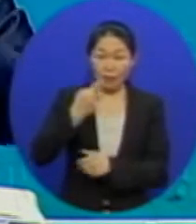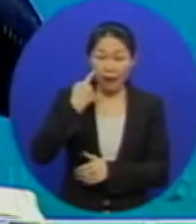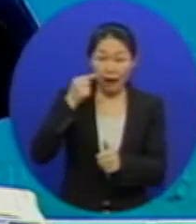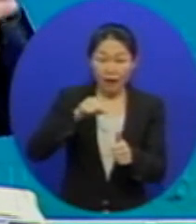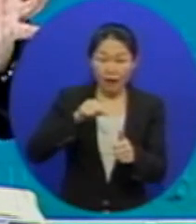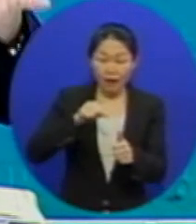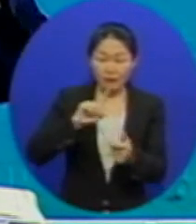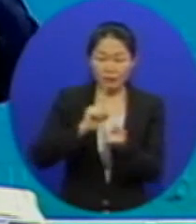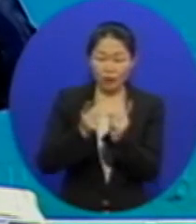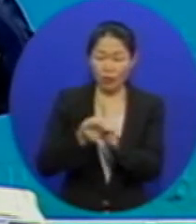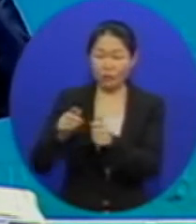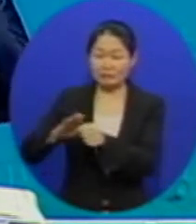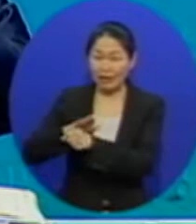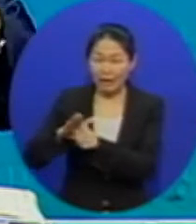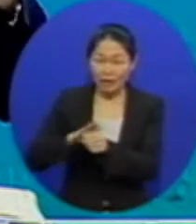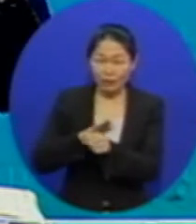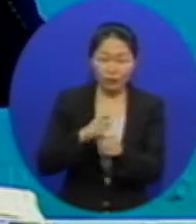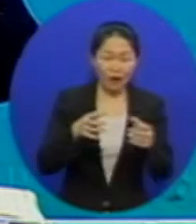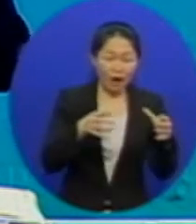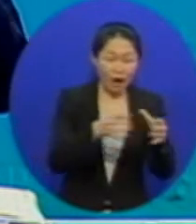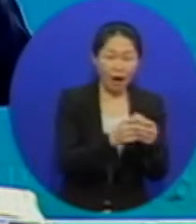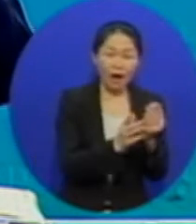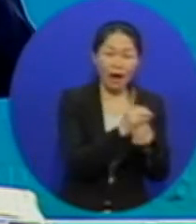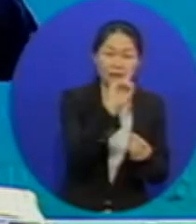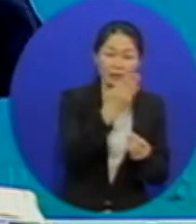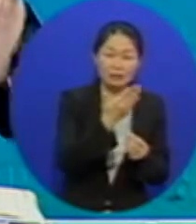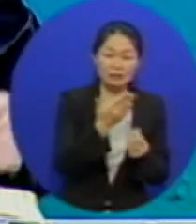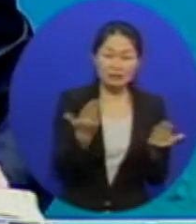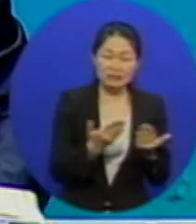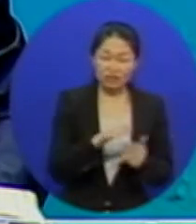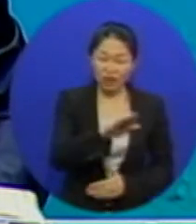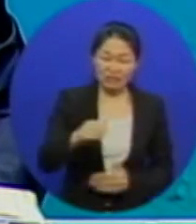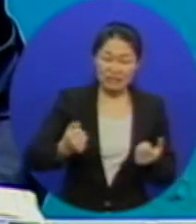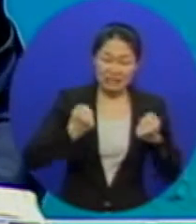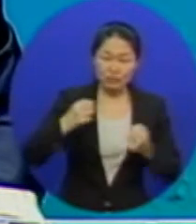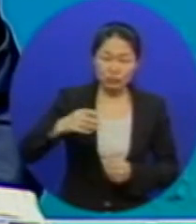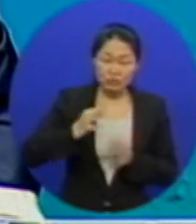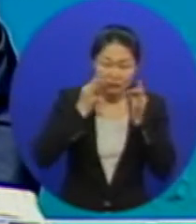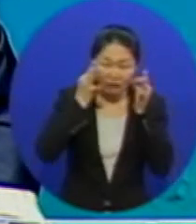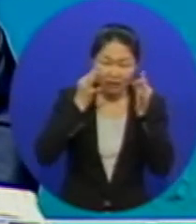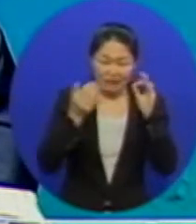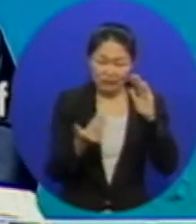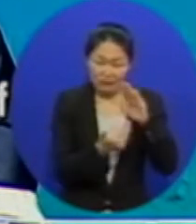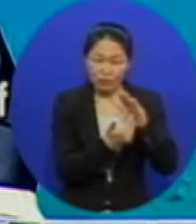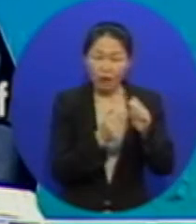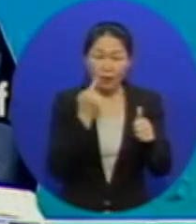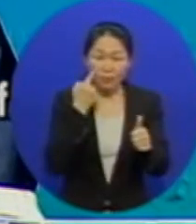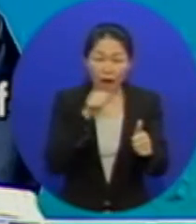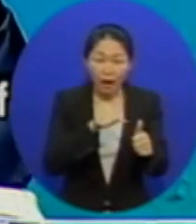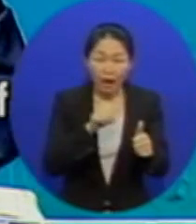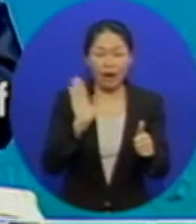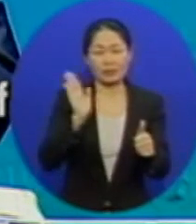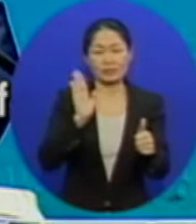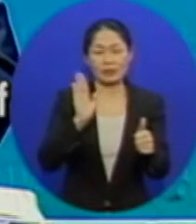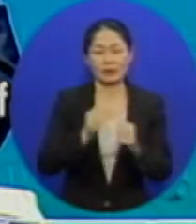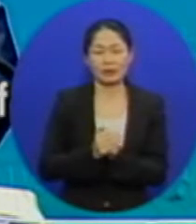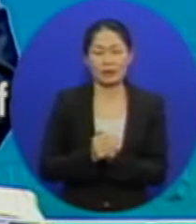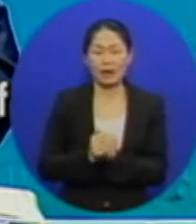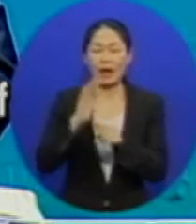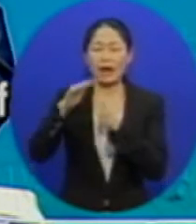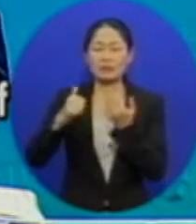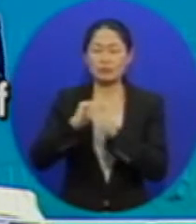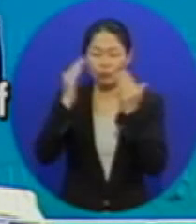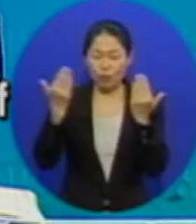서로 사랑하고 1 되어지는 교회를 너희들이 힘으로 한번 이루어 뭐라 하시는 게 아닙니다 하나님께서 그 모든